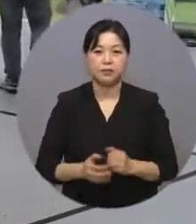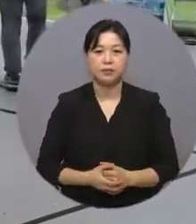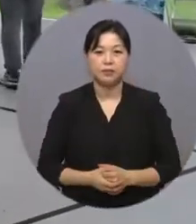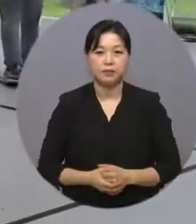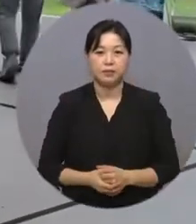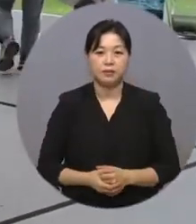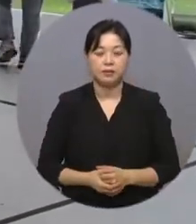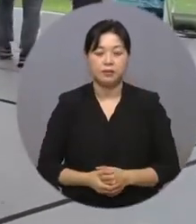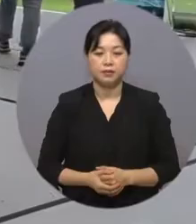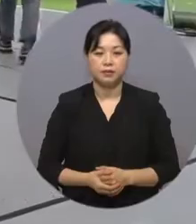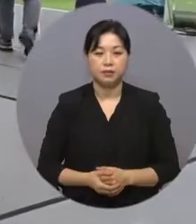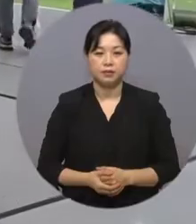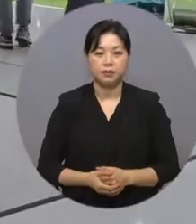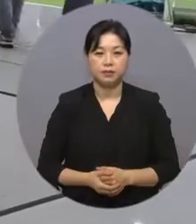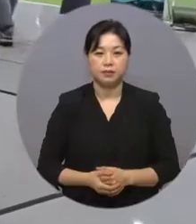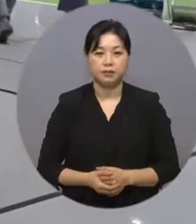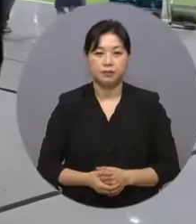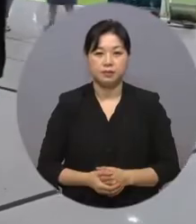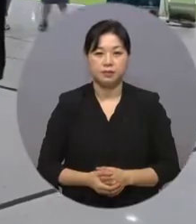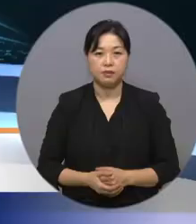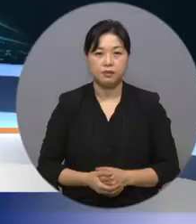복지TV 뉴스 이영춘입니다.